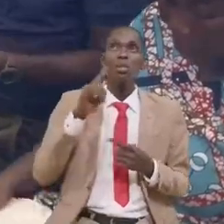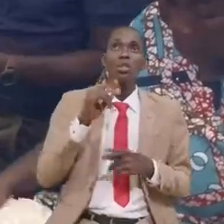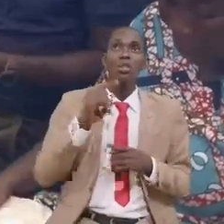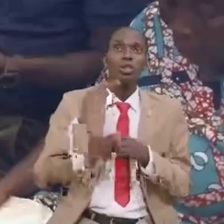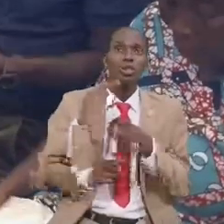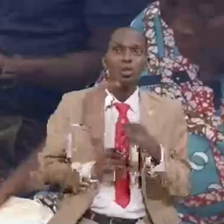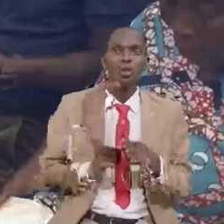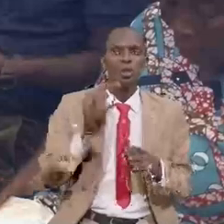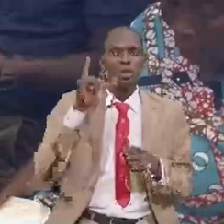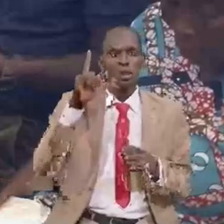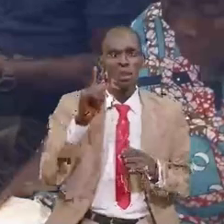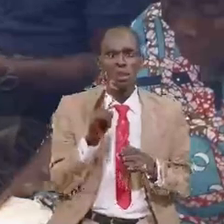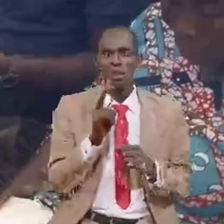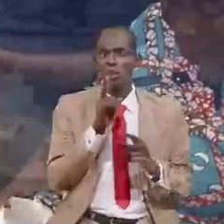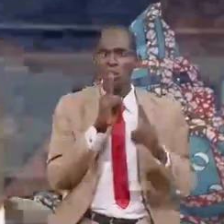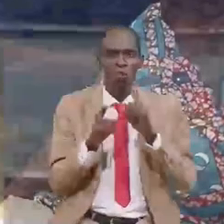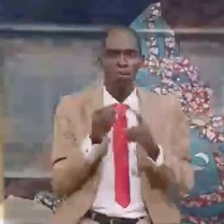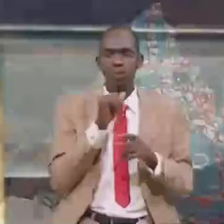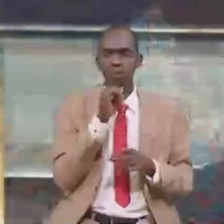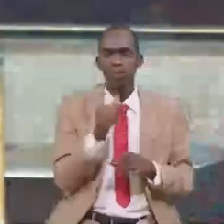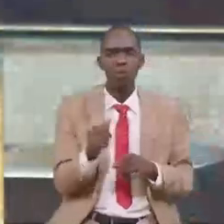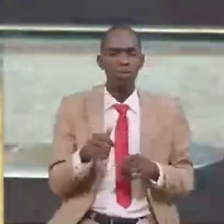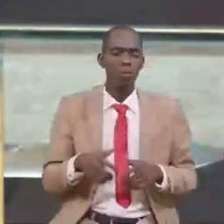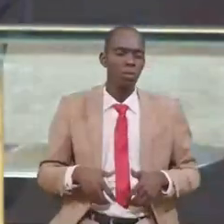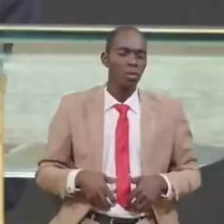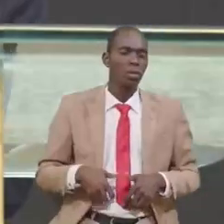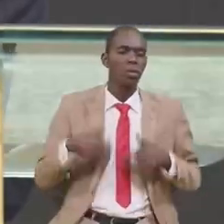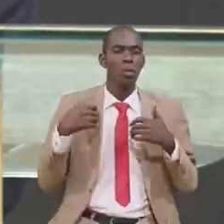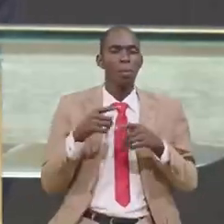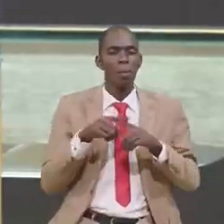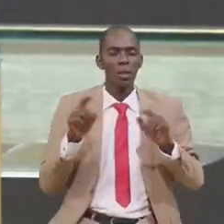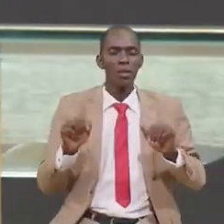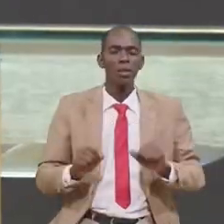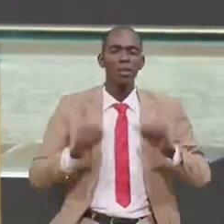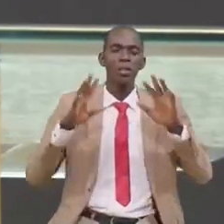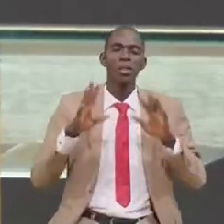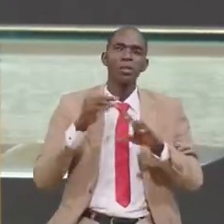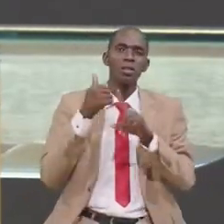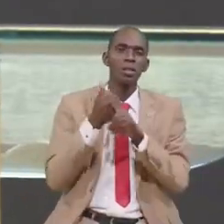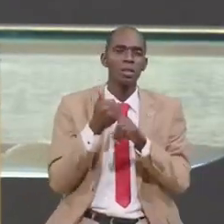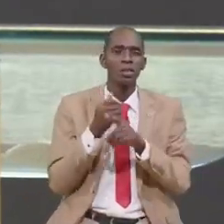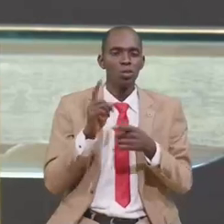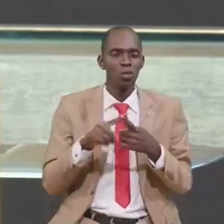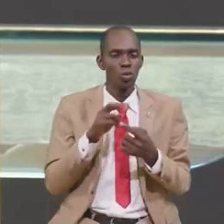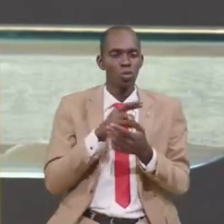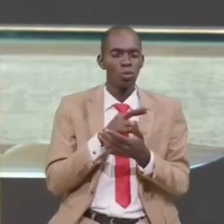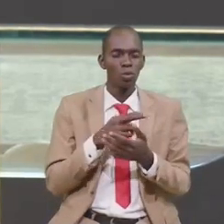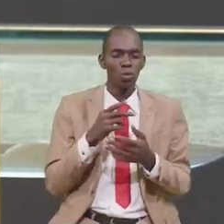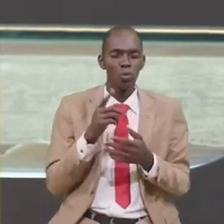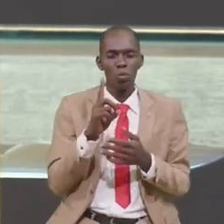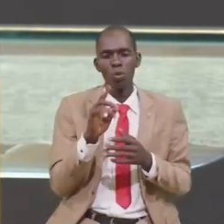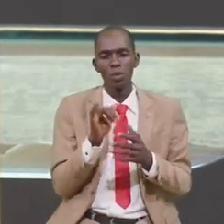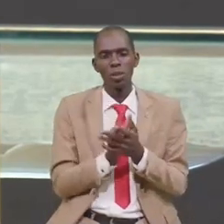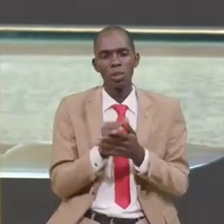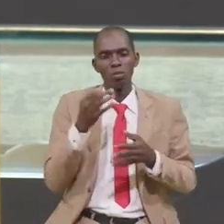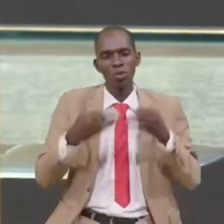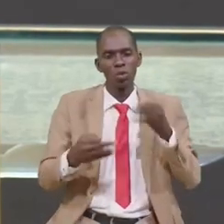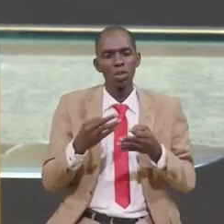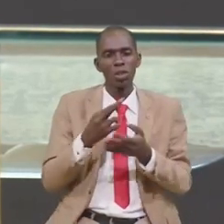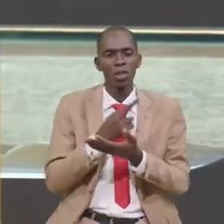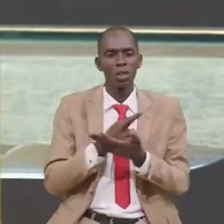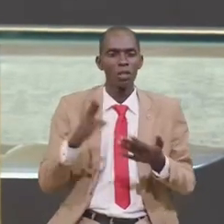ne faisait point de menace, mais s'en remettait à celui qui juge justement.